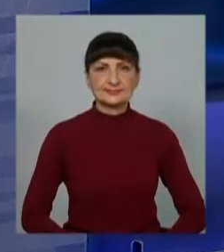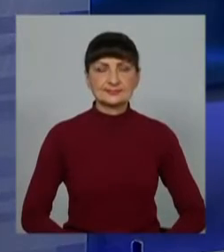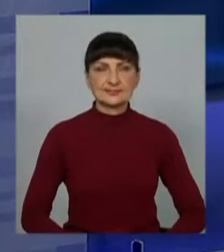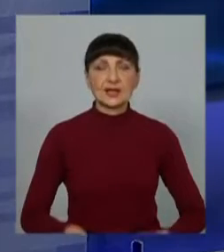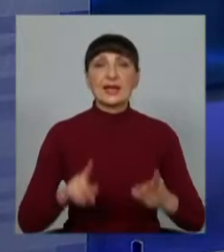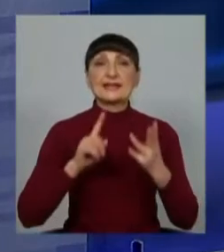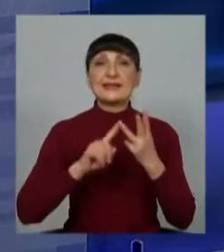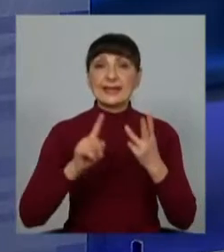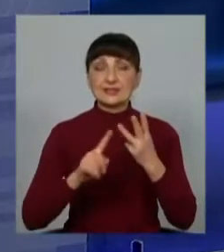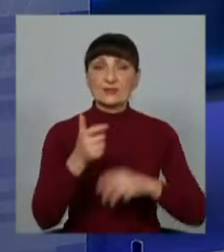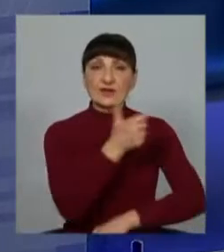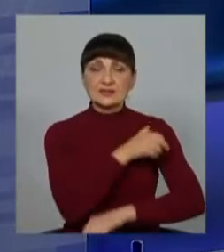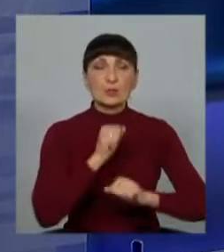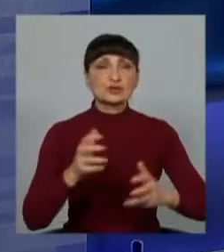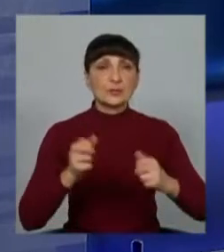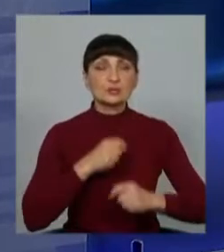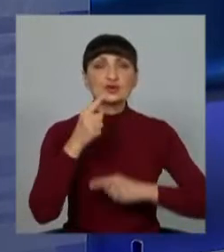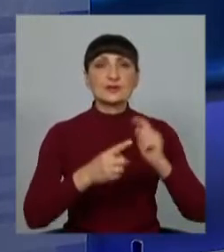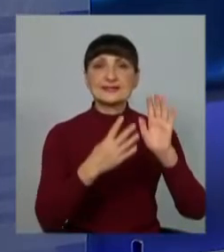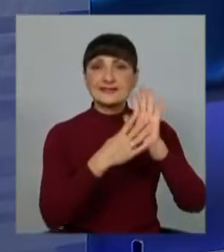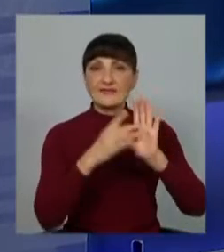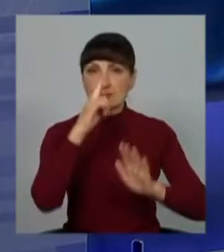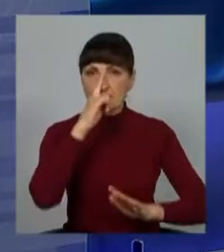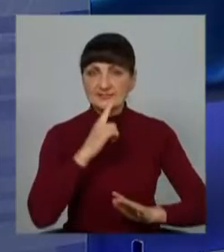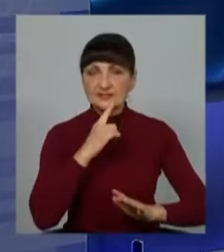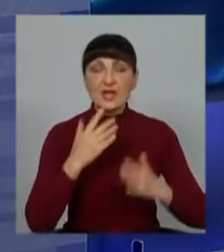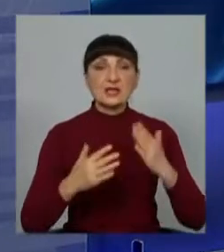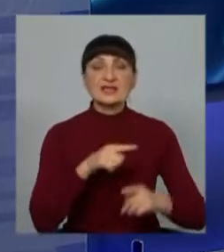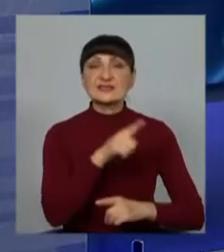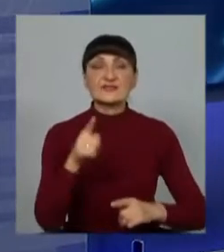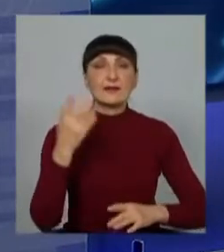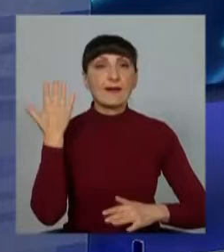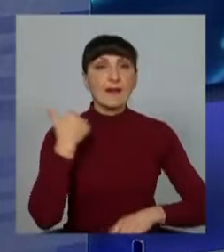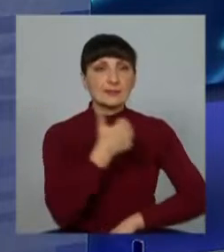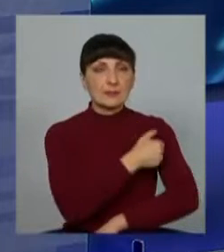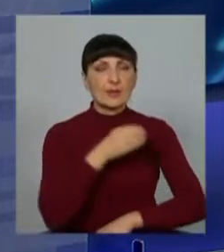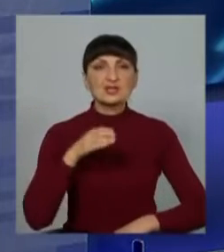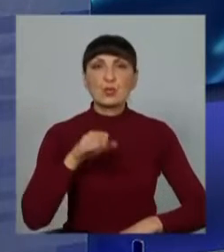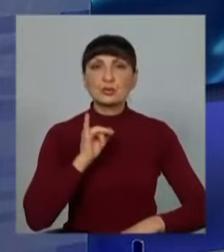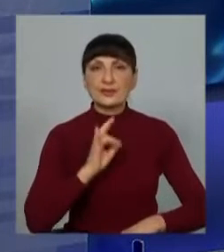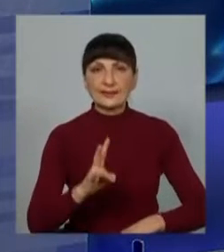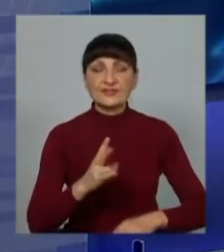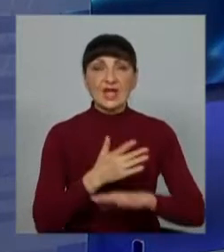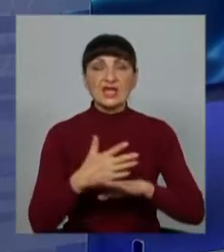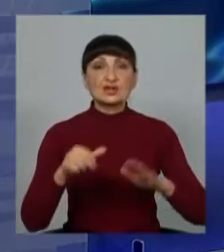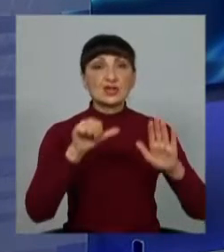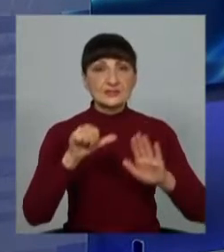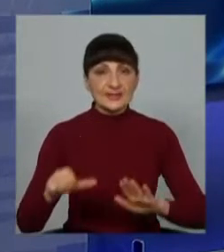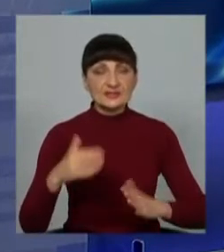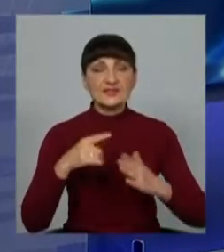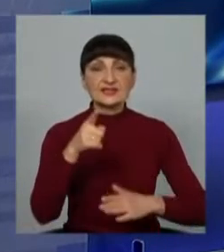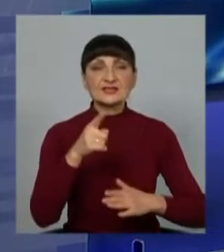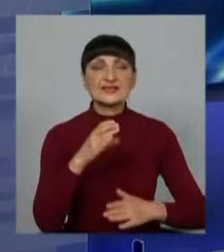Третью дозу вакцины можно получить через 9 месяцев. Это в случае, если вы ранее привились спутником. И спустя полгода, если